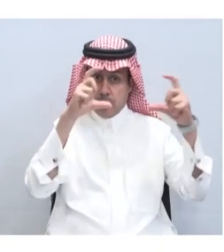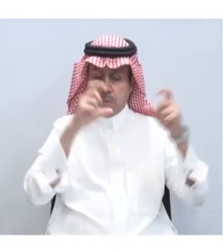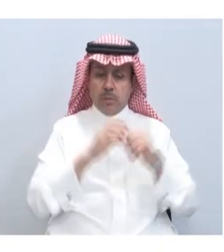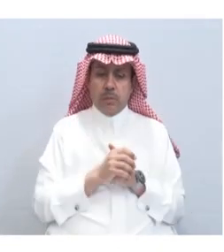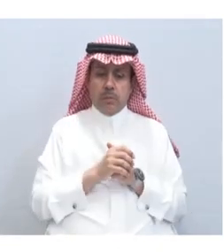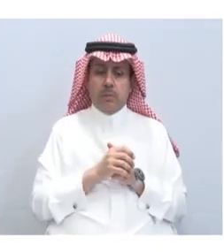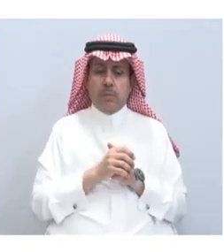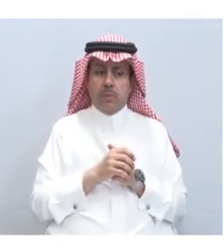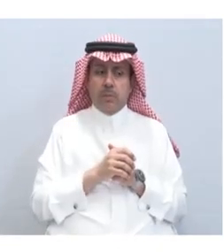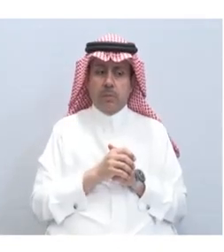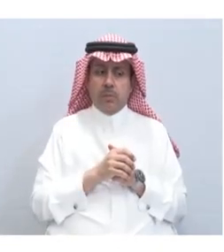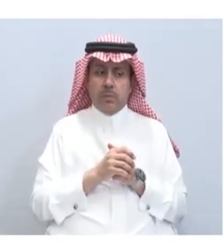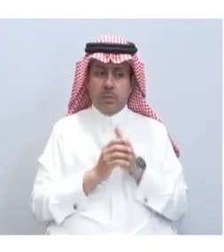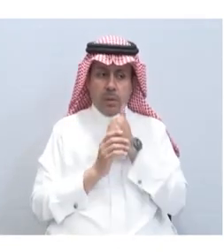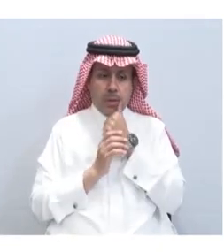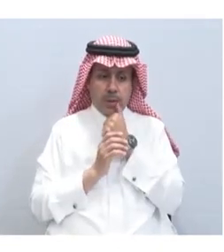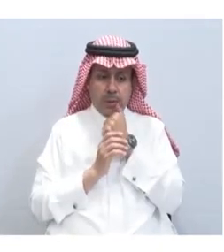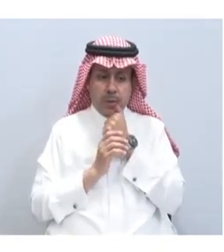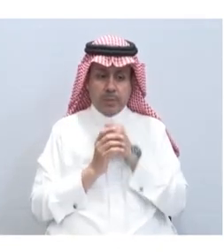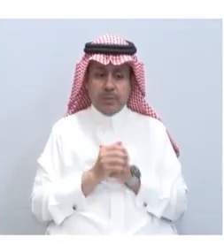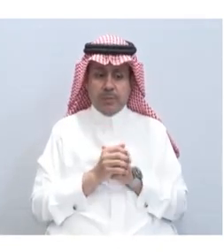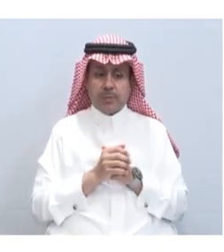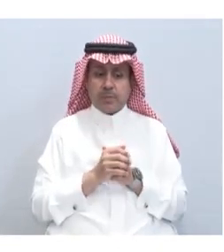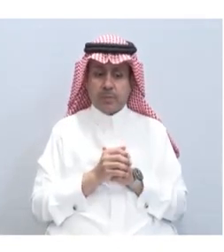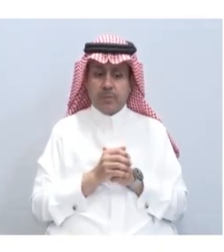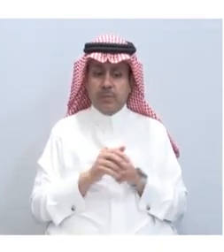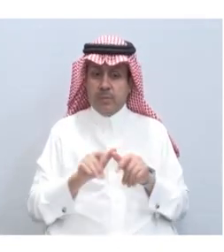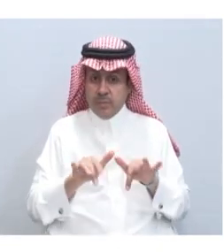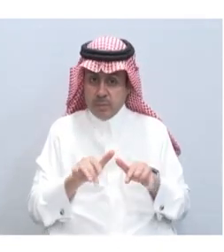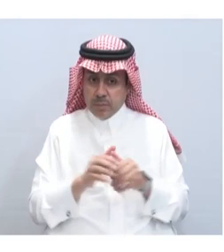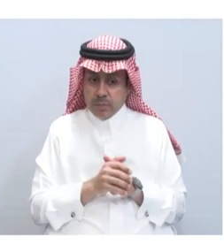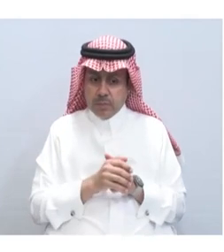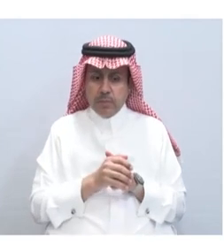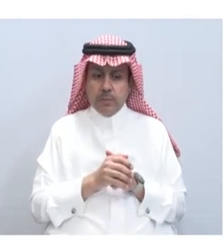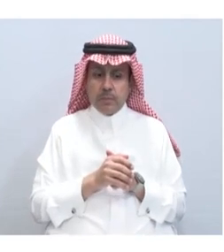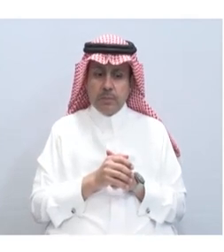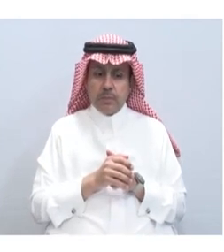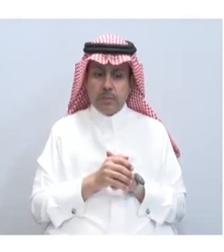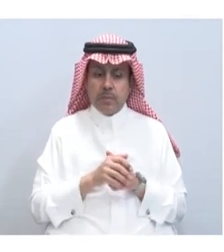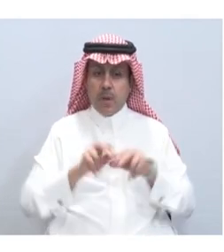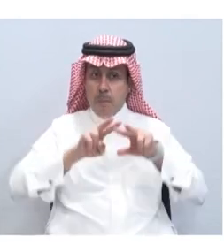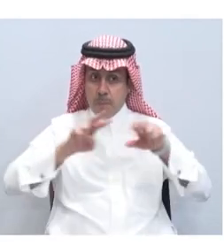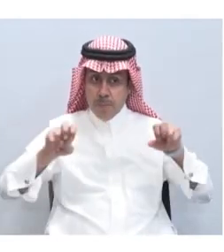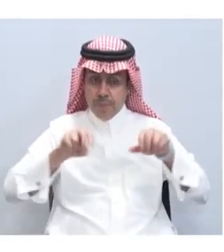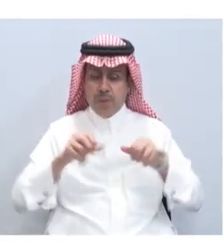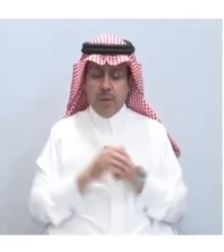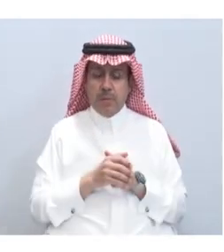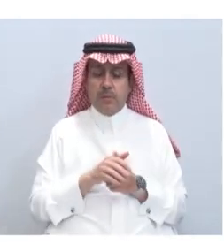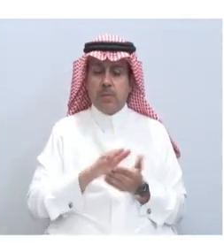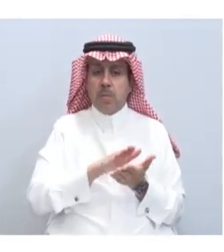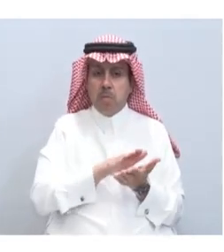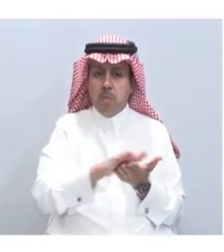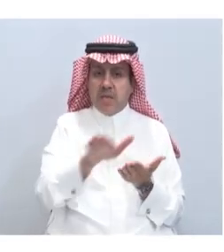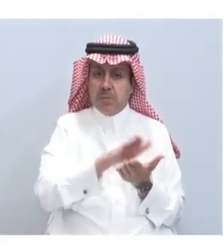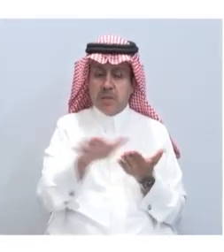الصور هنا مثلا التقنيات المستخدمه في المكتبات ومراكز المعلومات مثل الماسح الضوئي